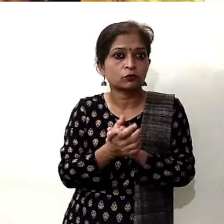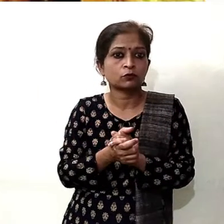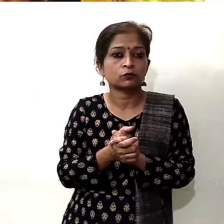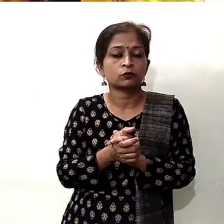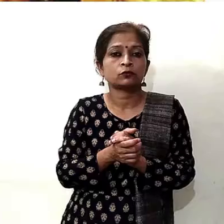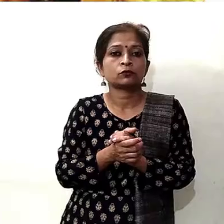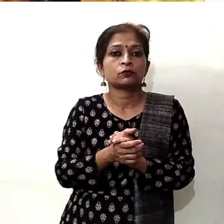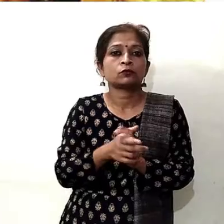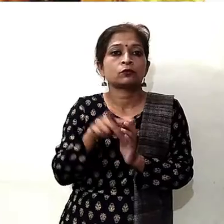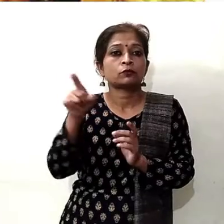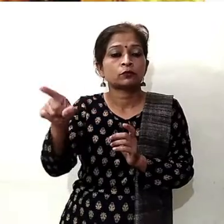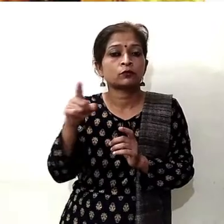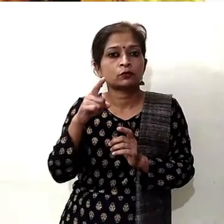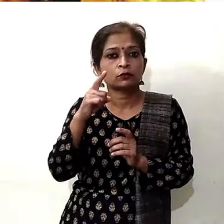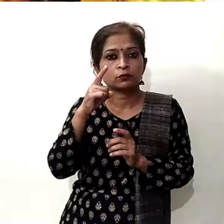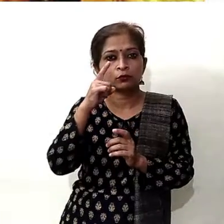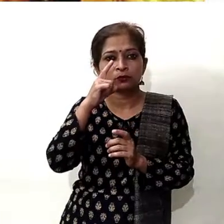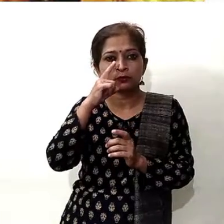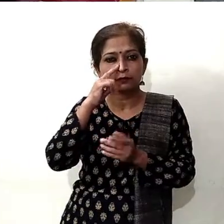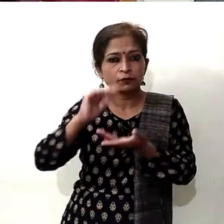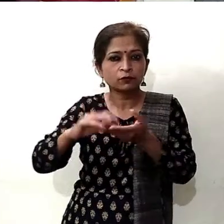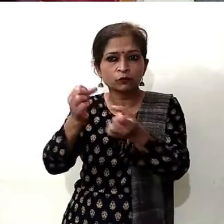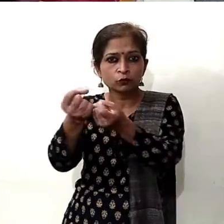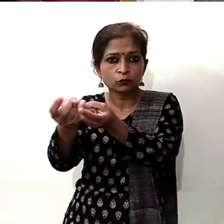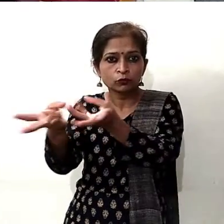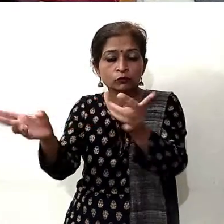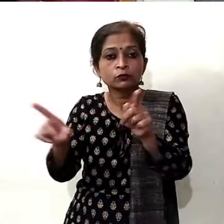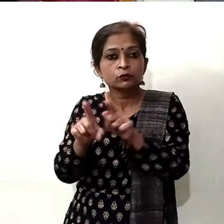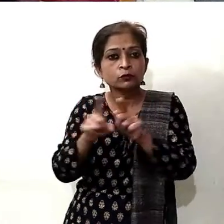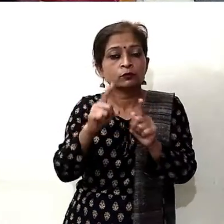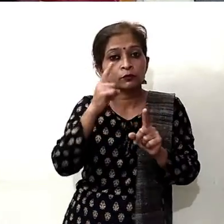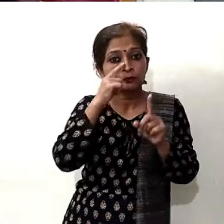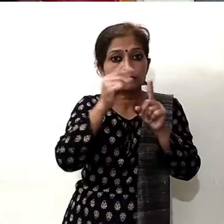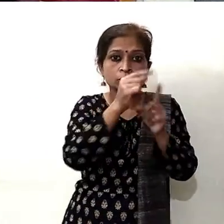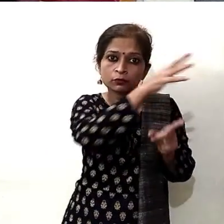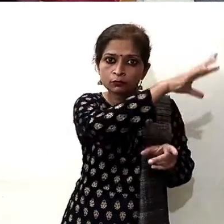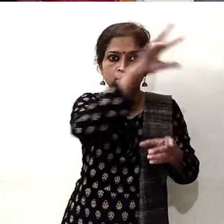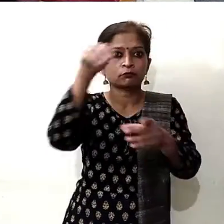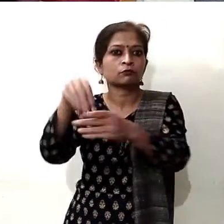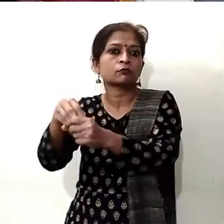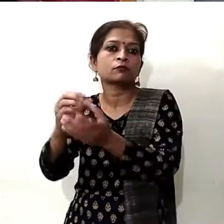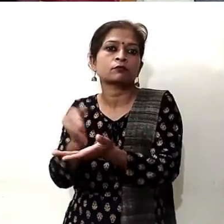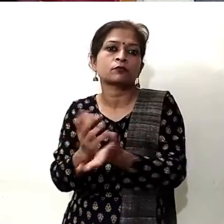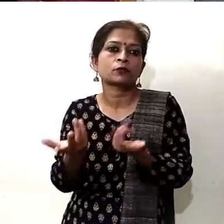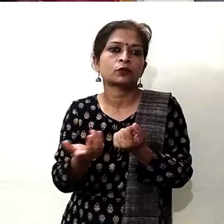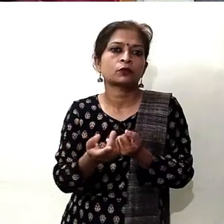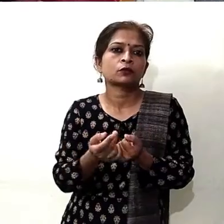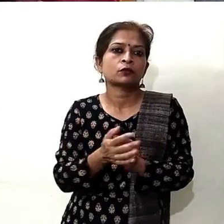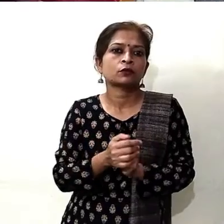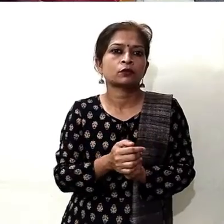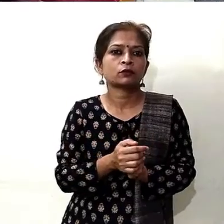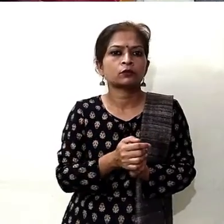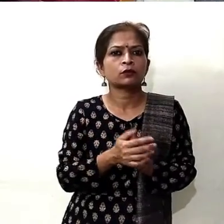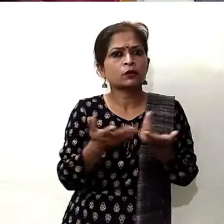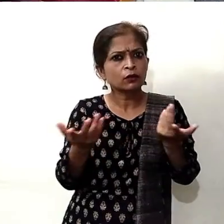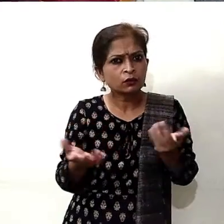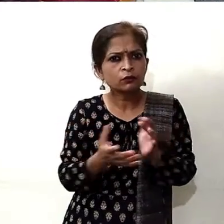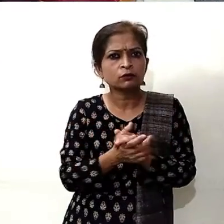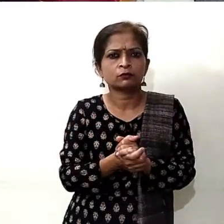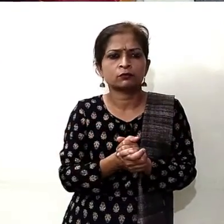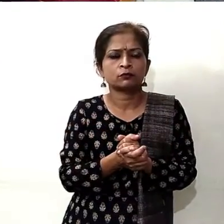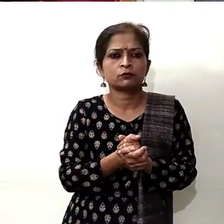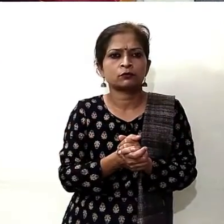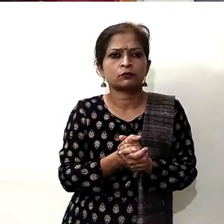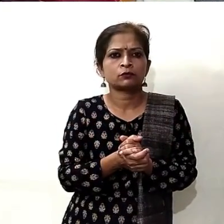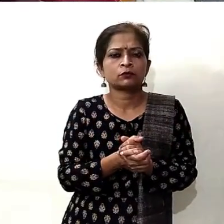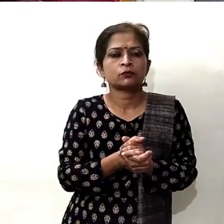रानी पद्मावती को भी रखे। खैर उनके दिमाग में तो सिर्फ, जबकि वो खुद शादीशुदा भी थी ना। हाँ, वो खुद